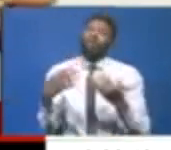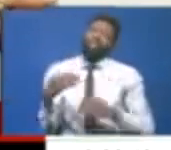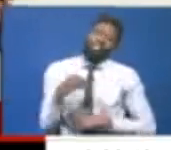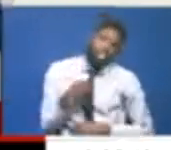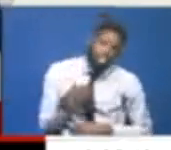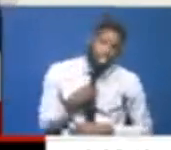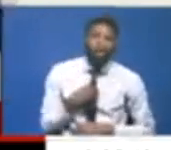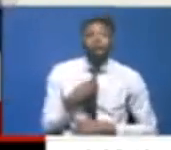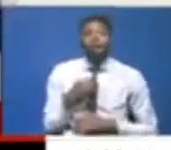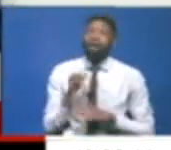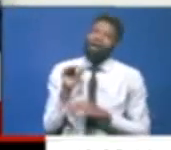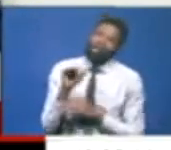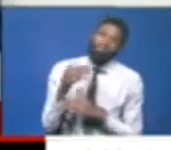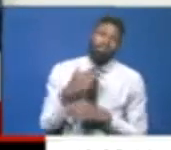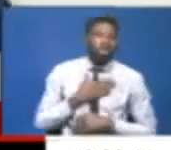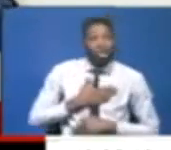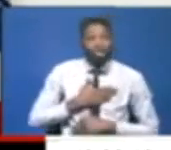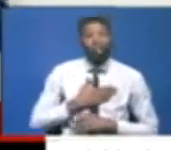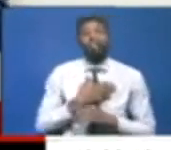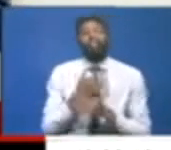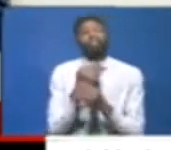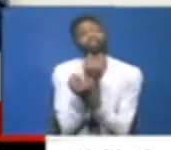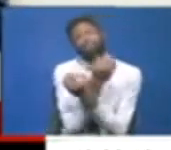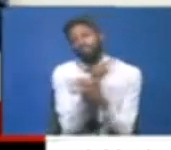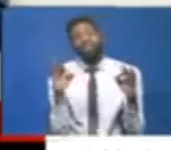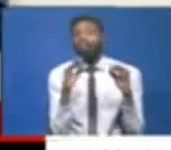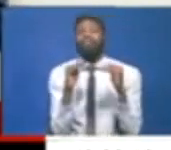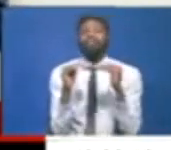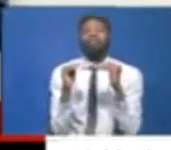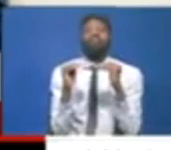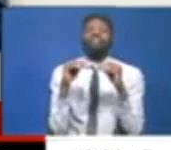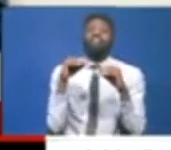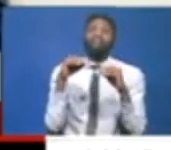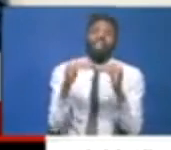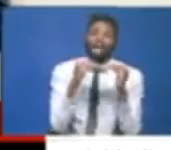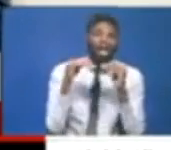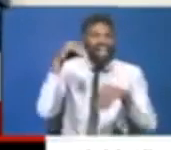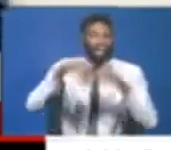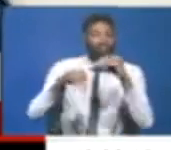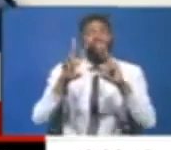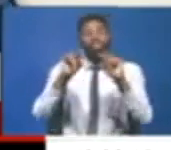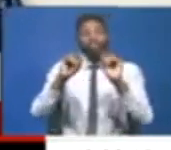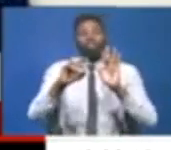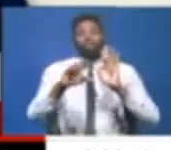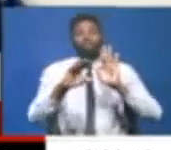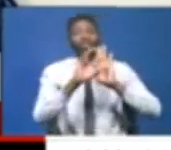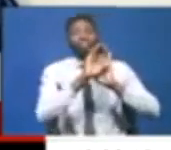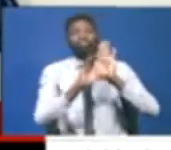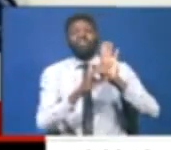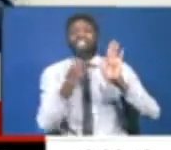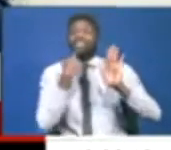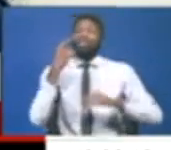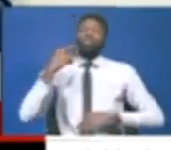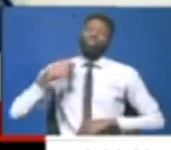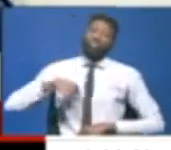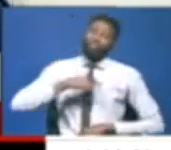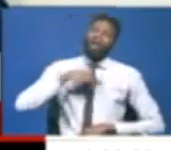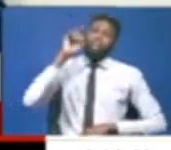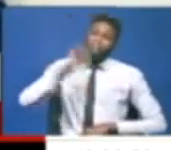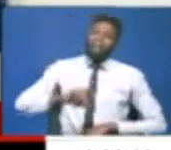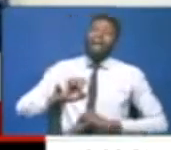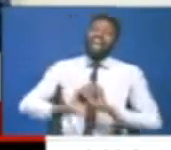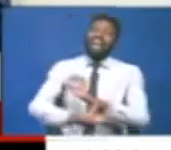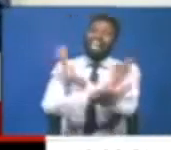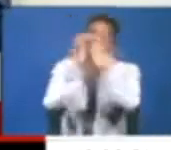ambao ni wa uwazi, lakini ni jambo ambalo ni la kisheria, lazima tupewe uchaguzi ambao ni wa uwazi. Tukizingatia historia yetu katika chaguzi